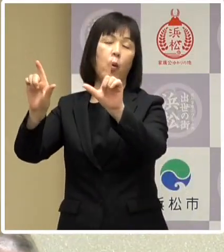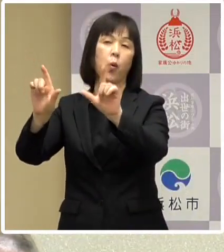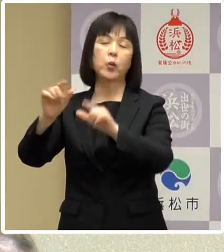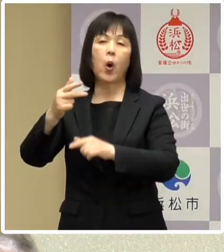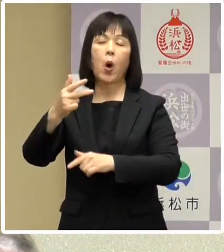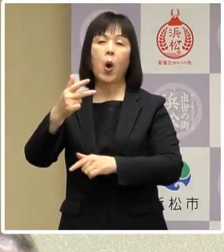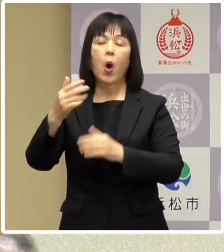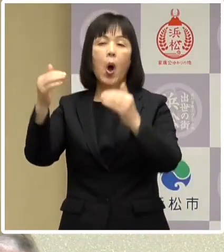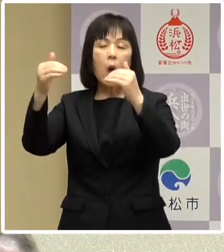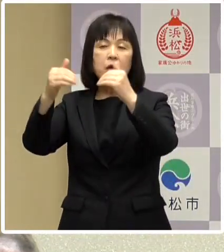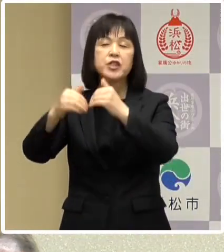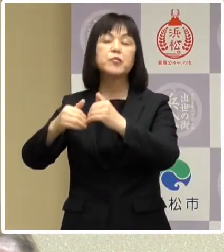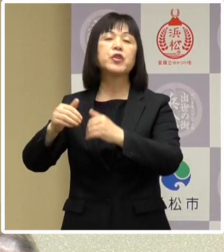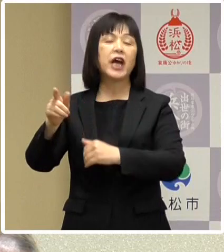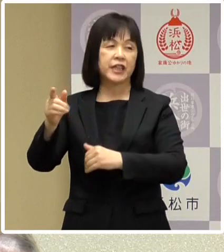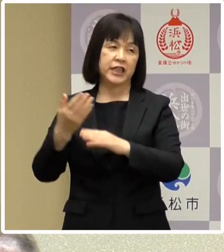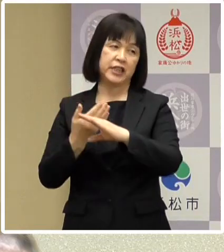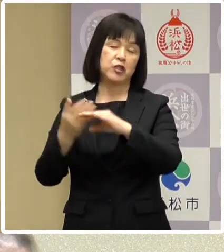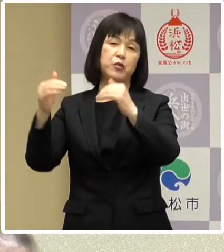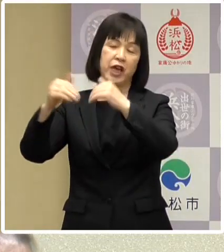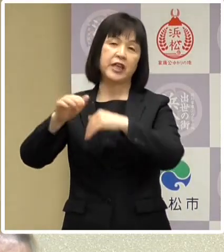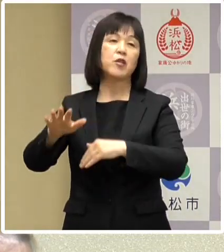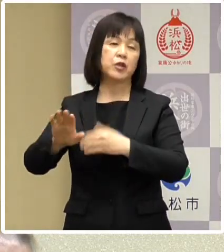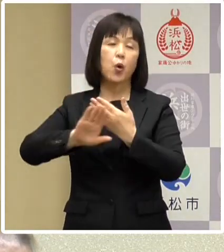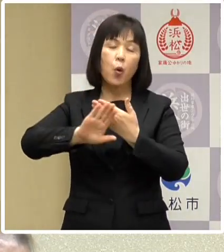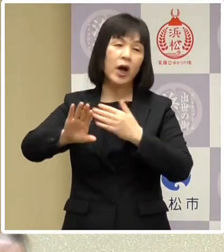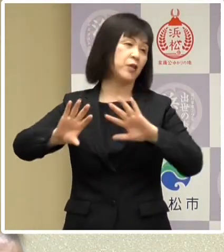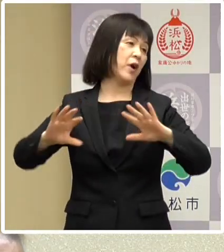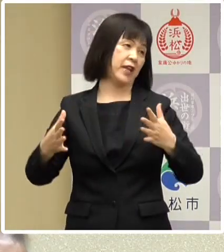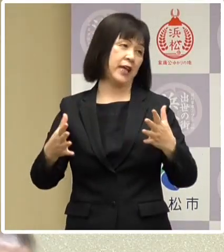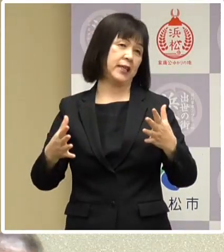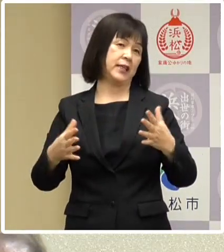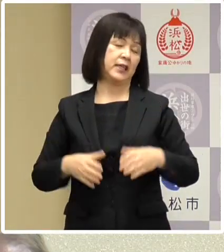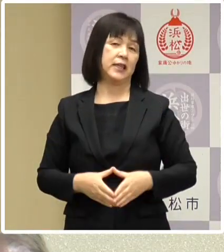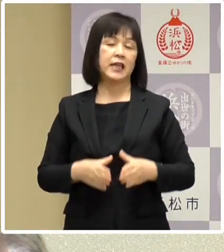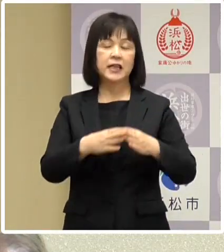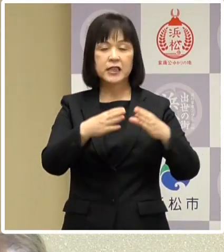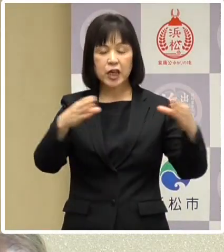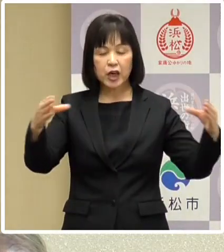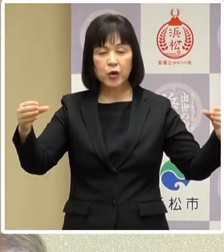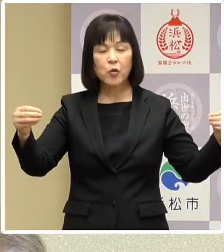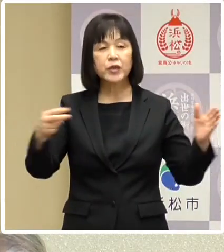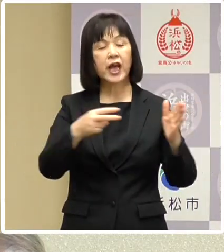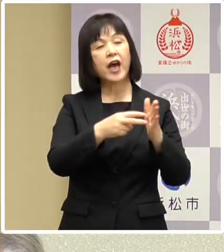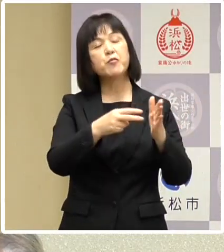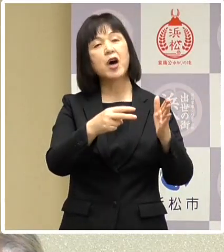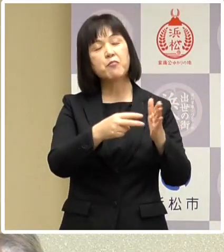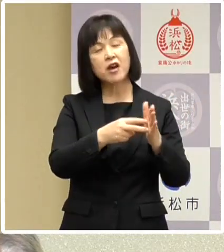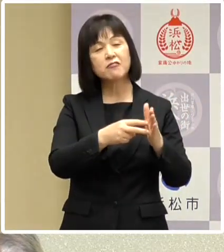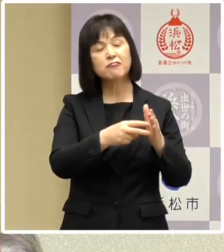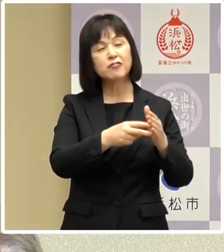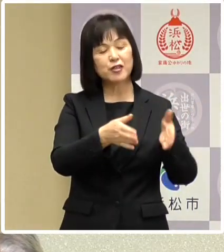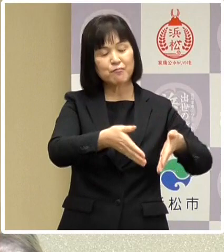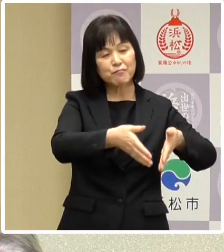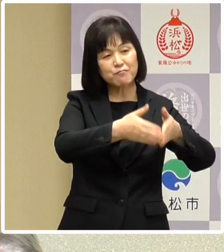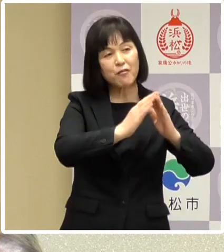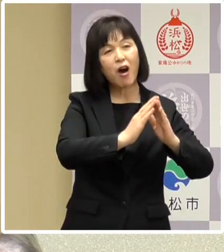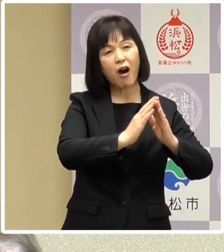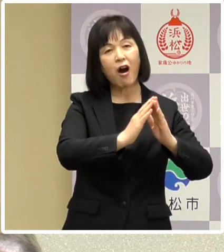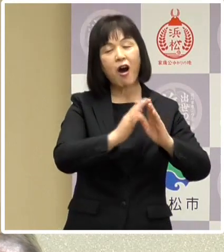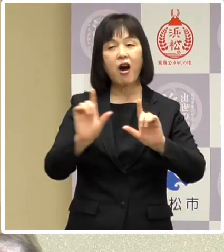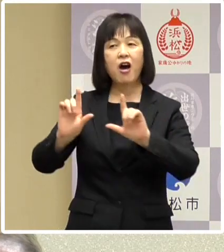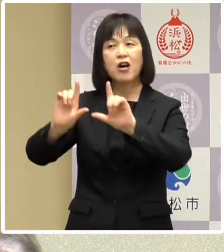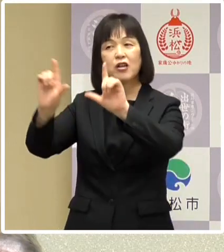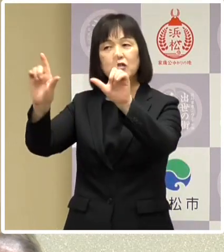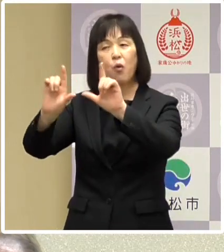谷区にございます。でそれ以外は特にございませんので、今回それを移すにあたって浜松本部というのを作って、東京